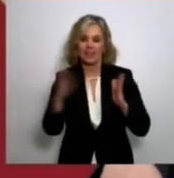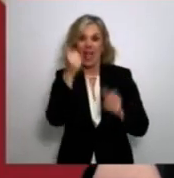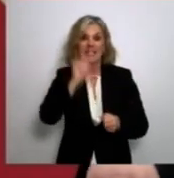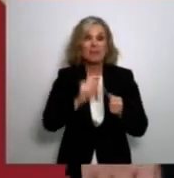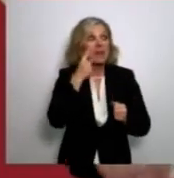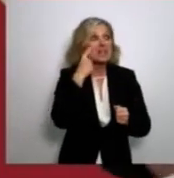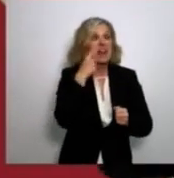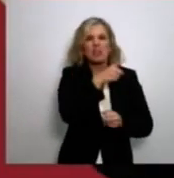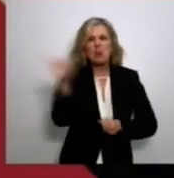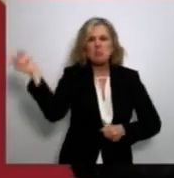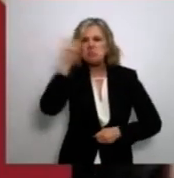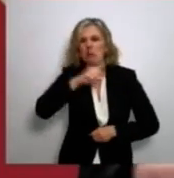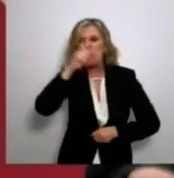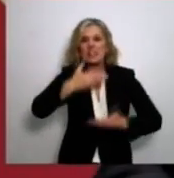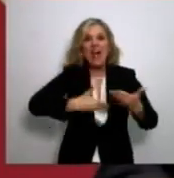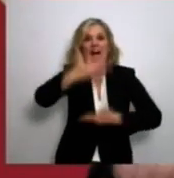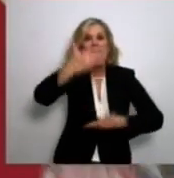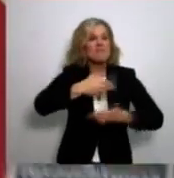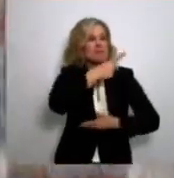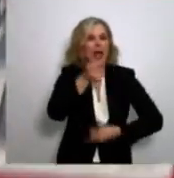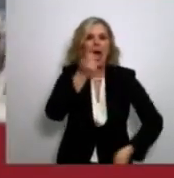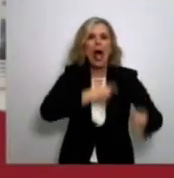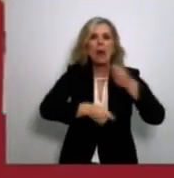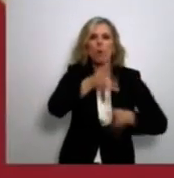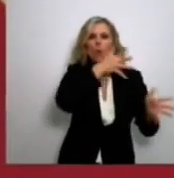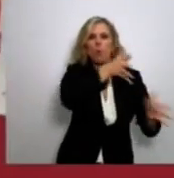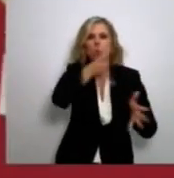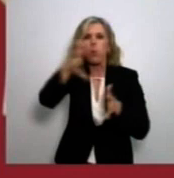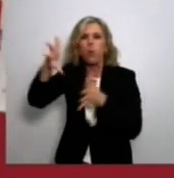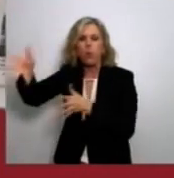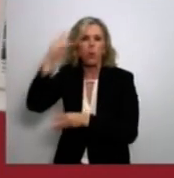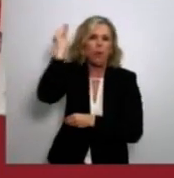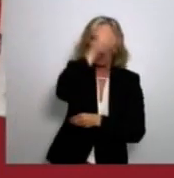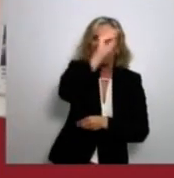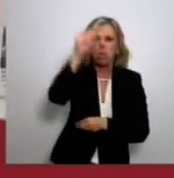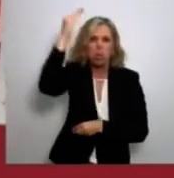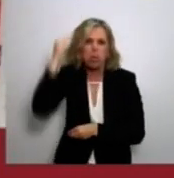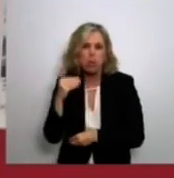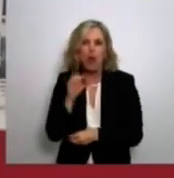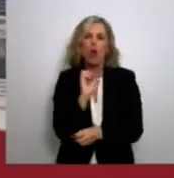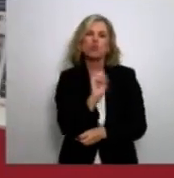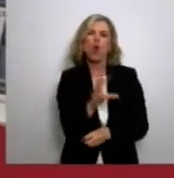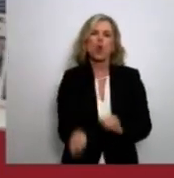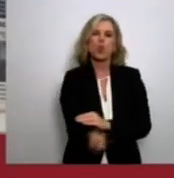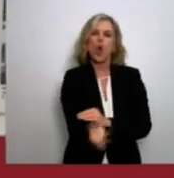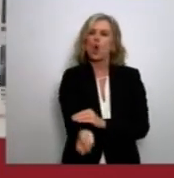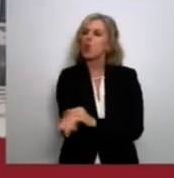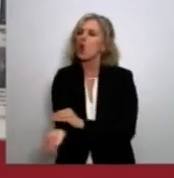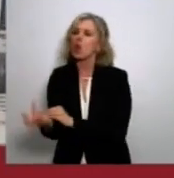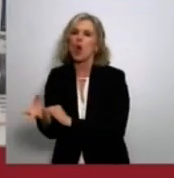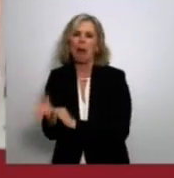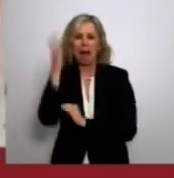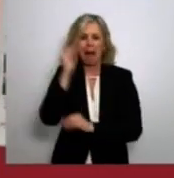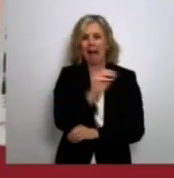το μέγεθος της αθλειότητας, της εμπορευματοποίησης και της προσπάθειας να διαφύρουν και να δωροδοκίσουν τον απλό